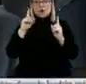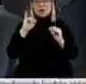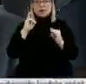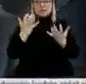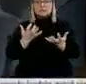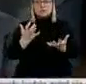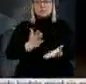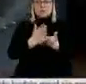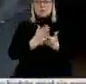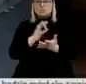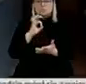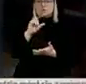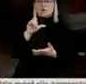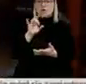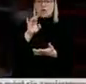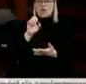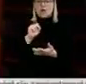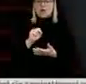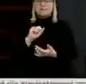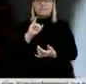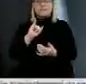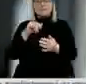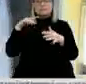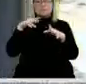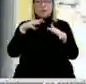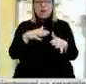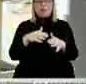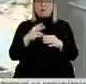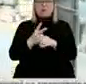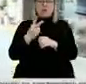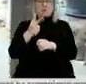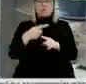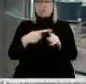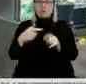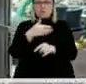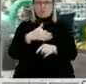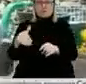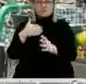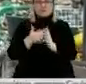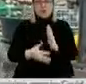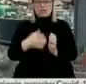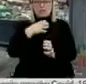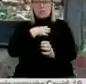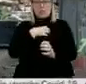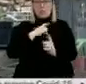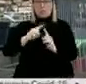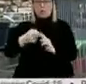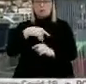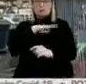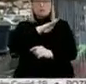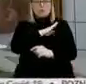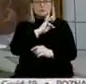pomóc i przelali tą kwotę ponad pół miliona. Mimo straty bólu po swoim